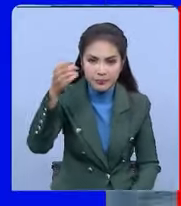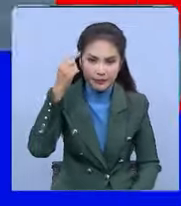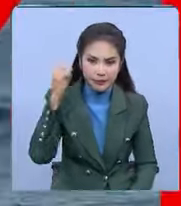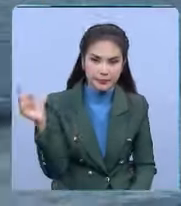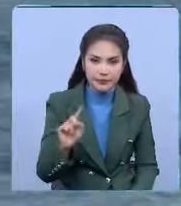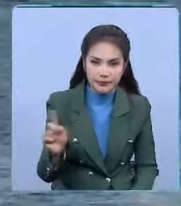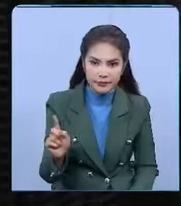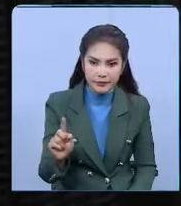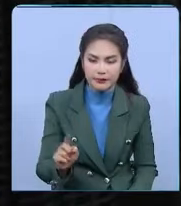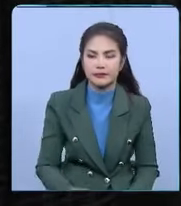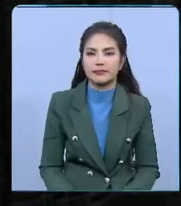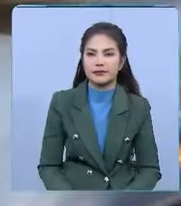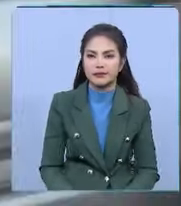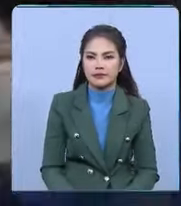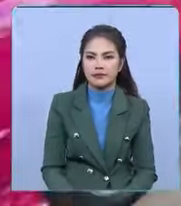ไง